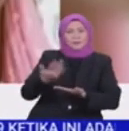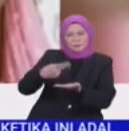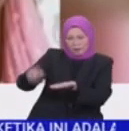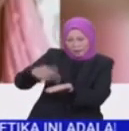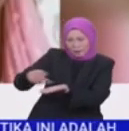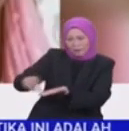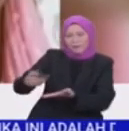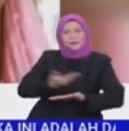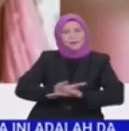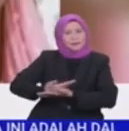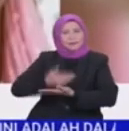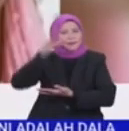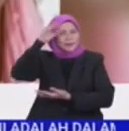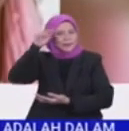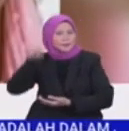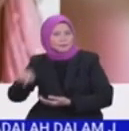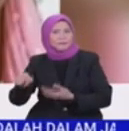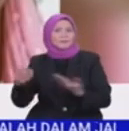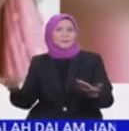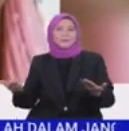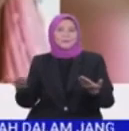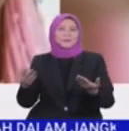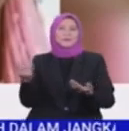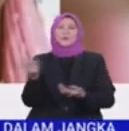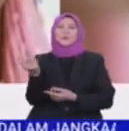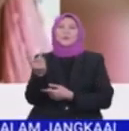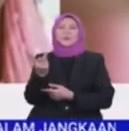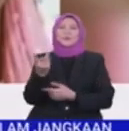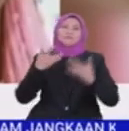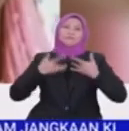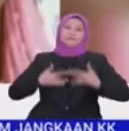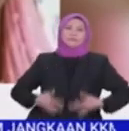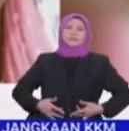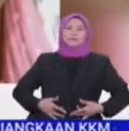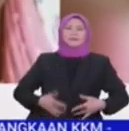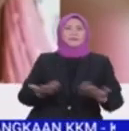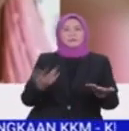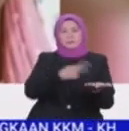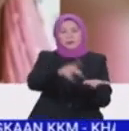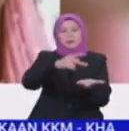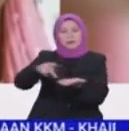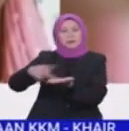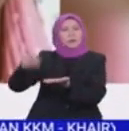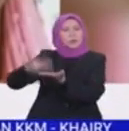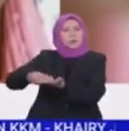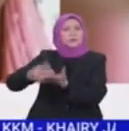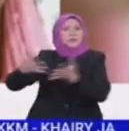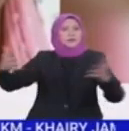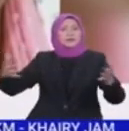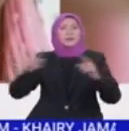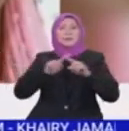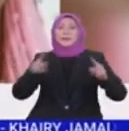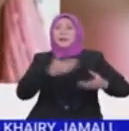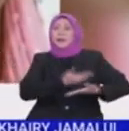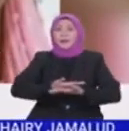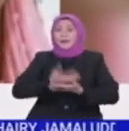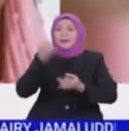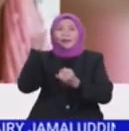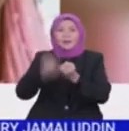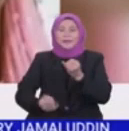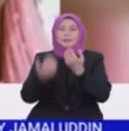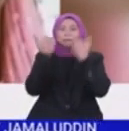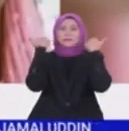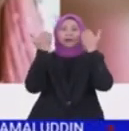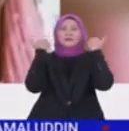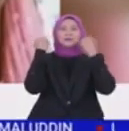membesarkan dan mendidik anak lelaki mereka. Kedua-duanya dikatakan kecewa kerana telah membelanjakan wang yang banyak, namun anak akhirnya menganggur